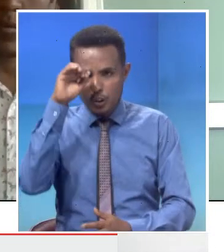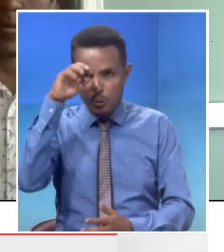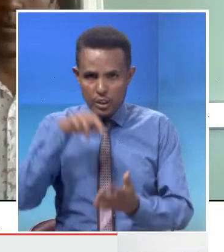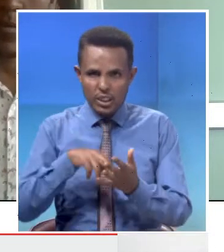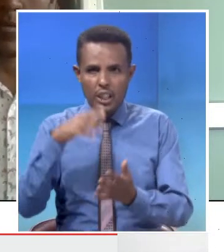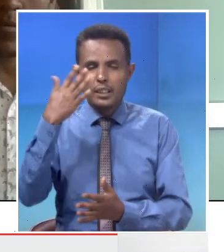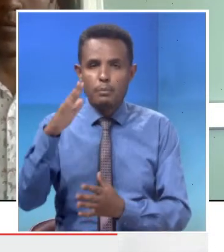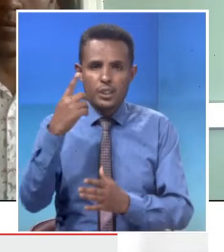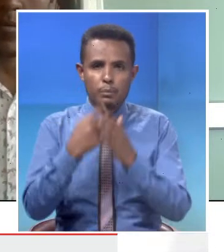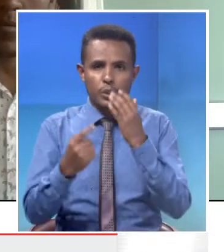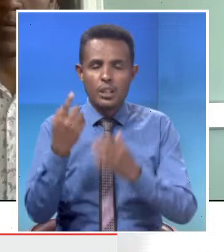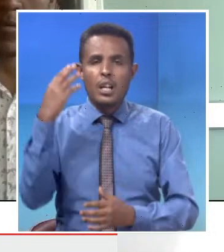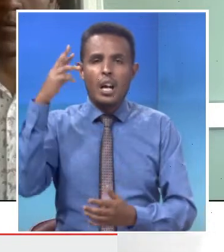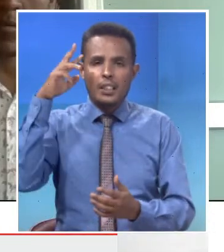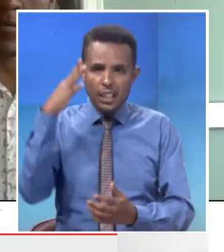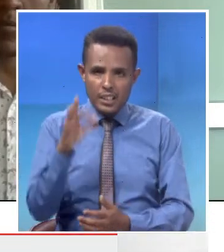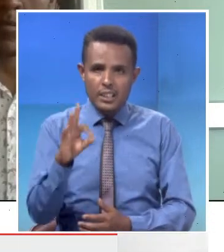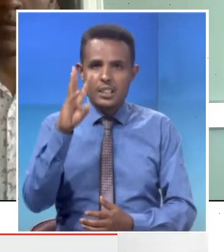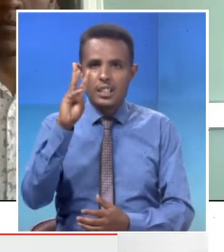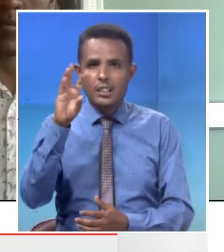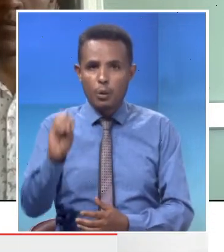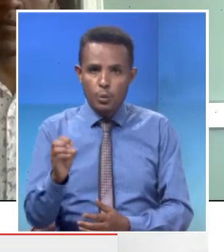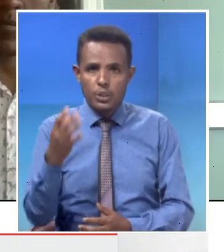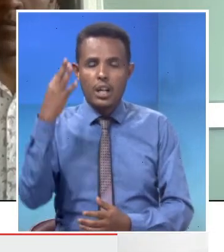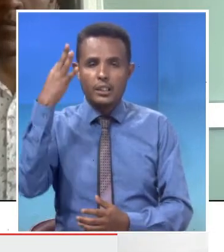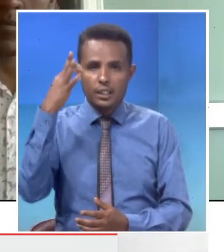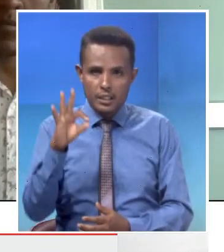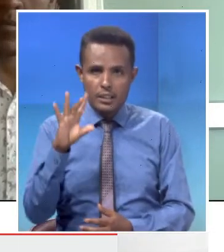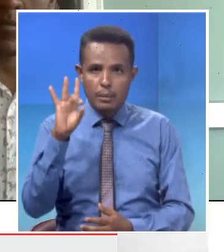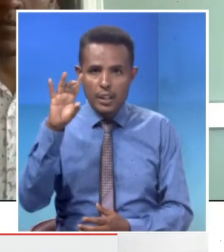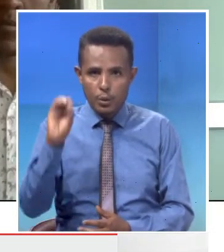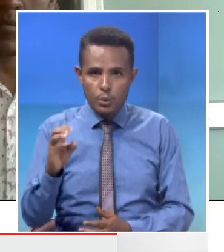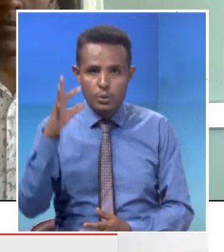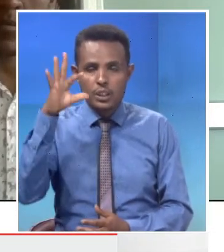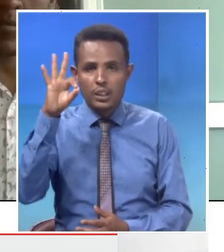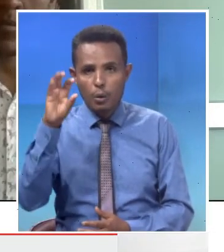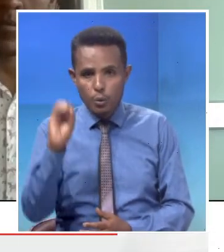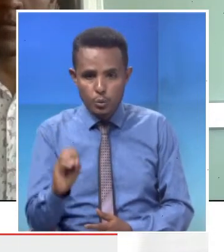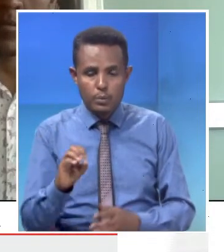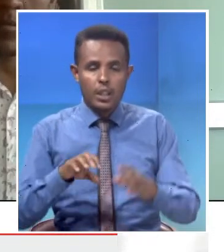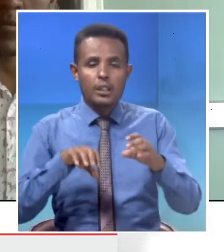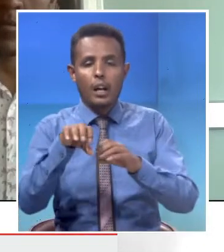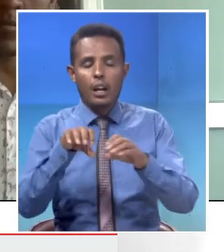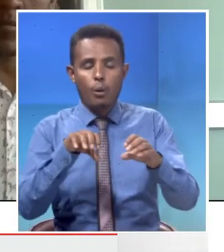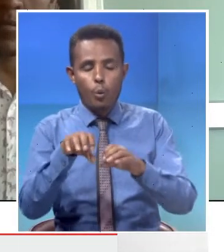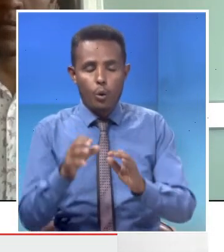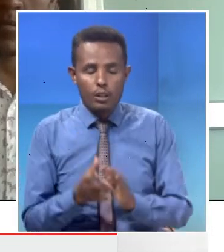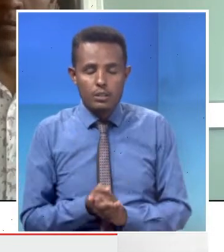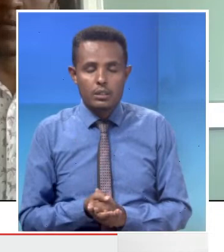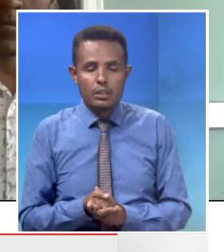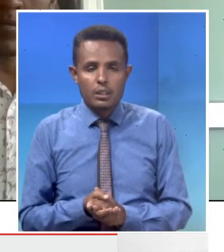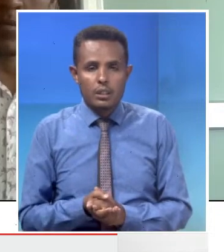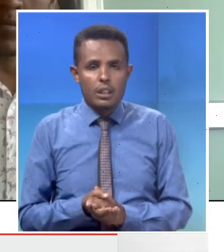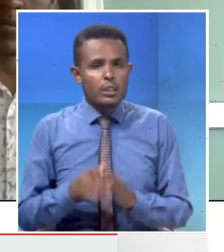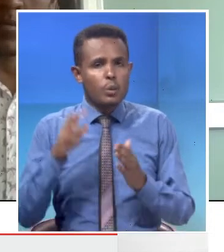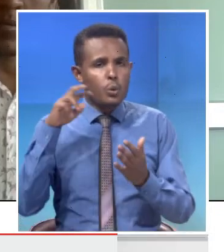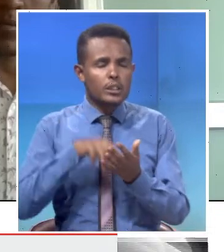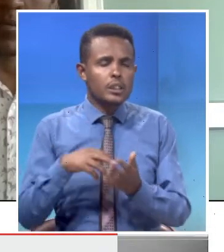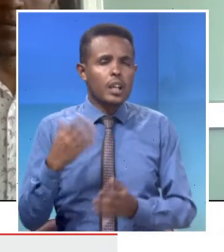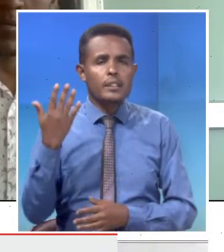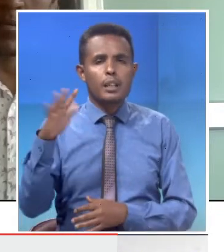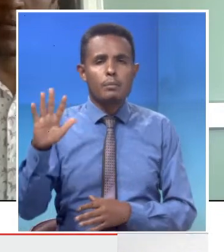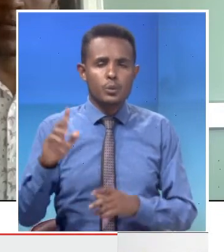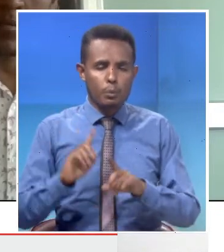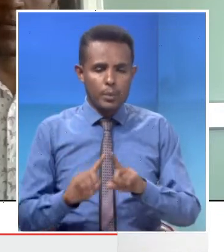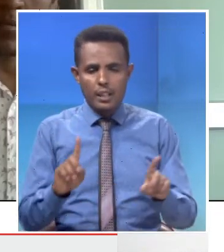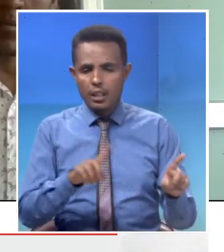ነው። 1960ዎቹም 80ዎቹም 90ዎቹም ተከናውነዋል። እና የ2015ቱ